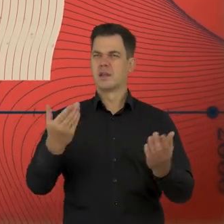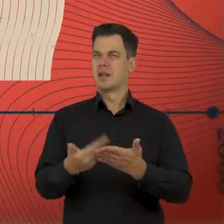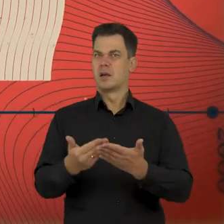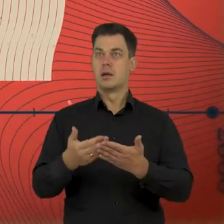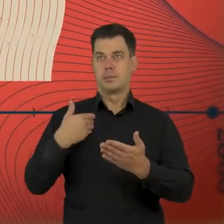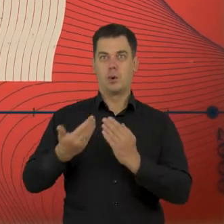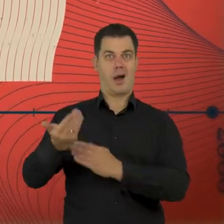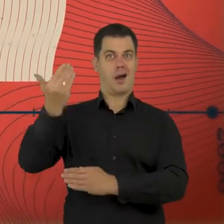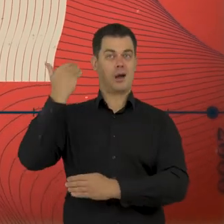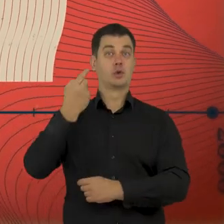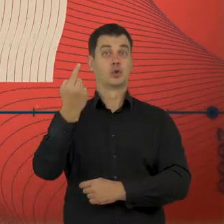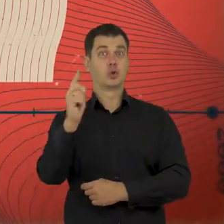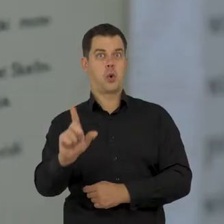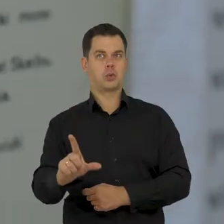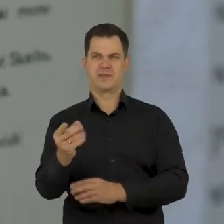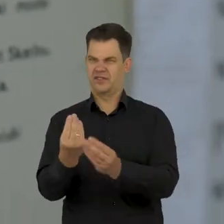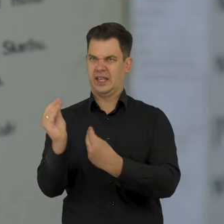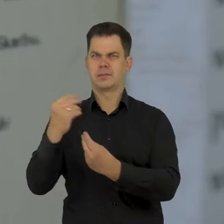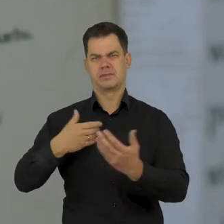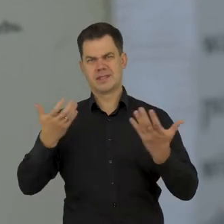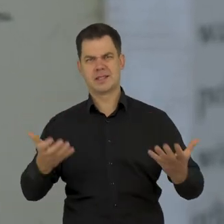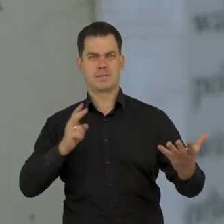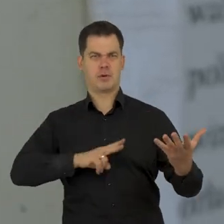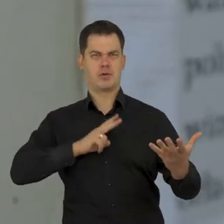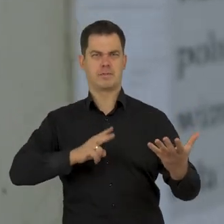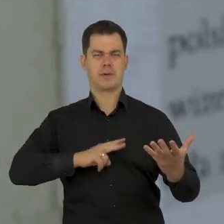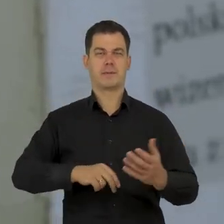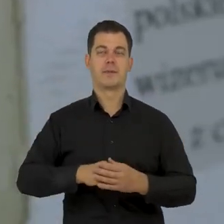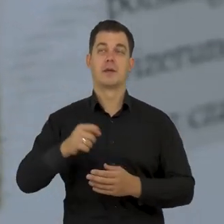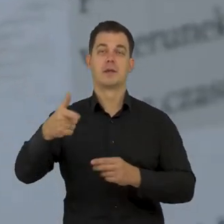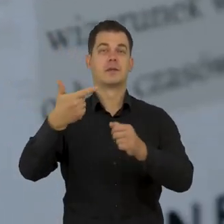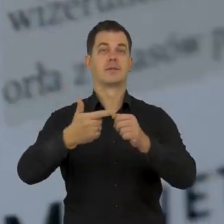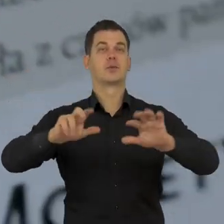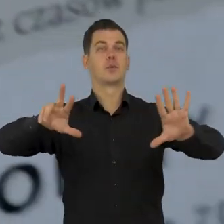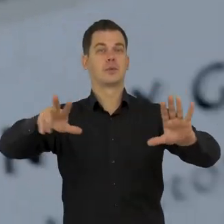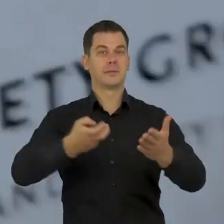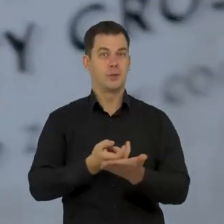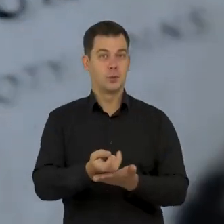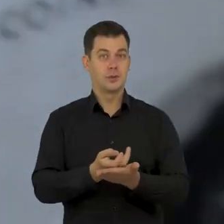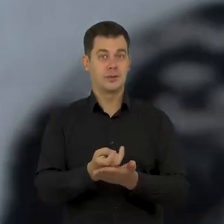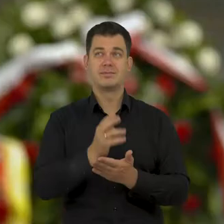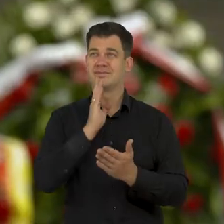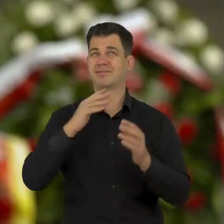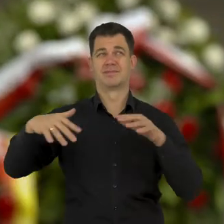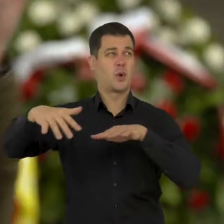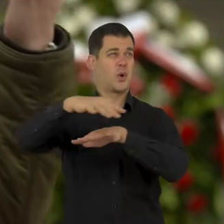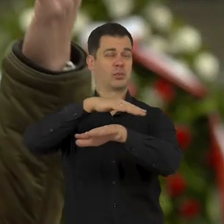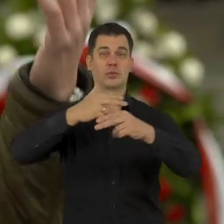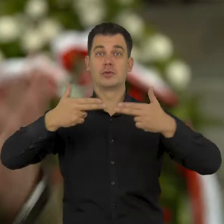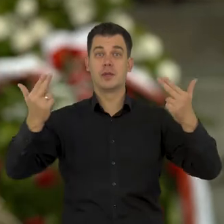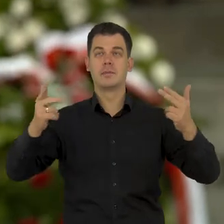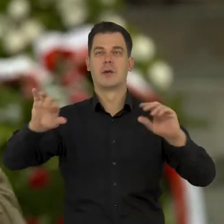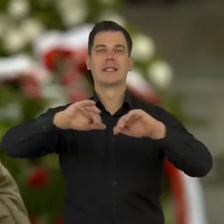zwolennicy zachowania pojawiającej się już wcześniej w historii nazwy złoty byli w większości. Tą ustawą 28 lutego, w